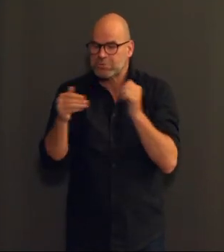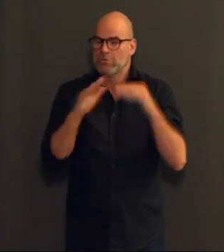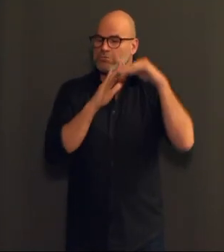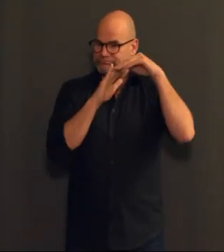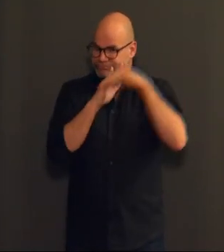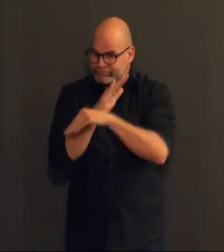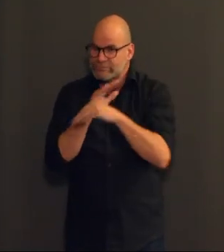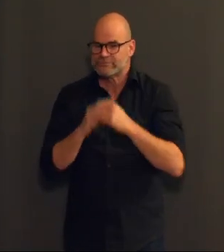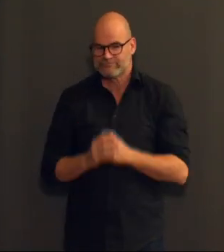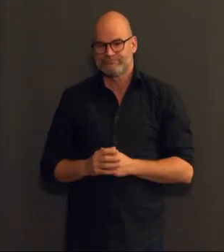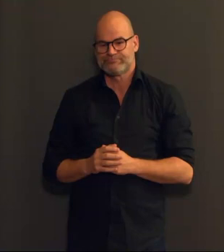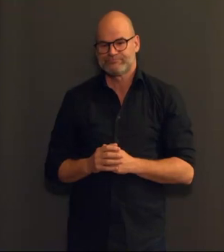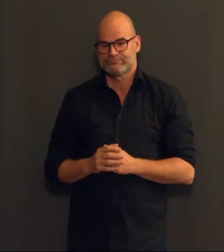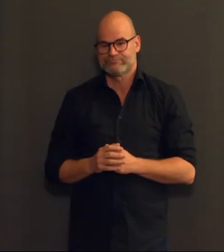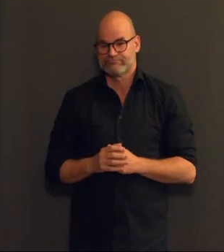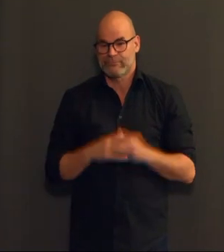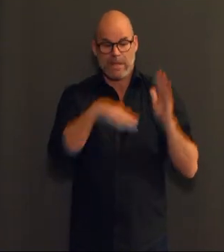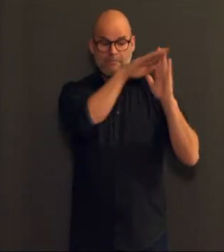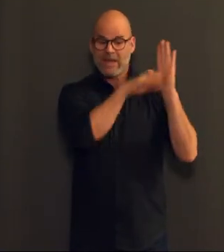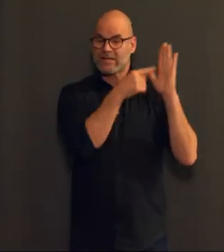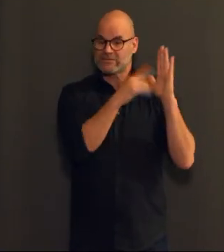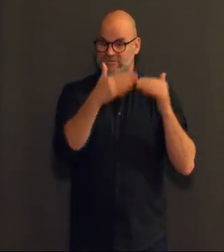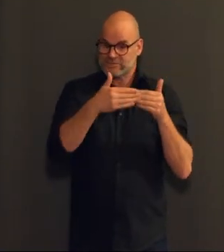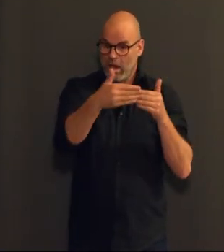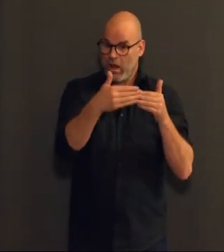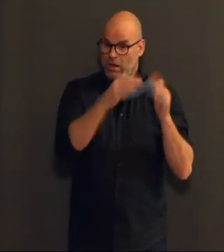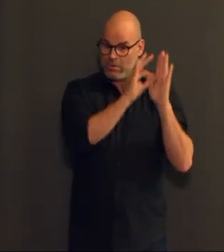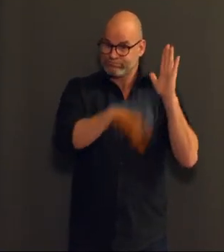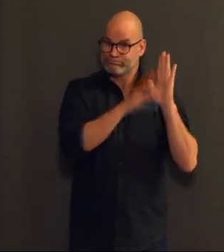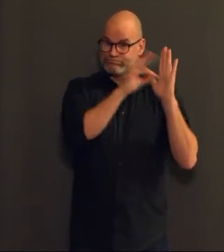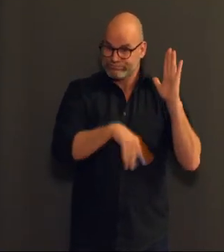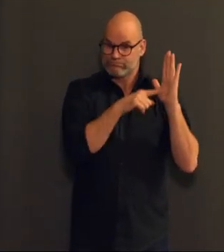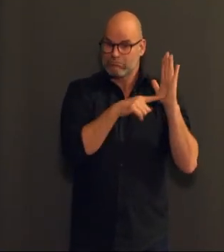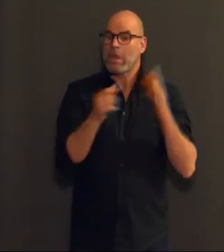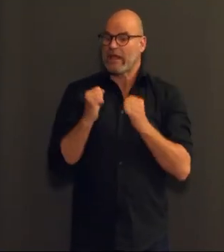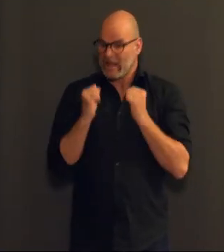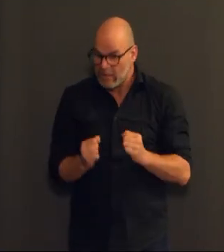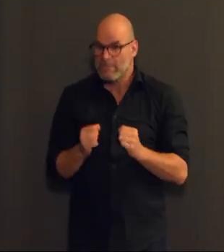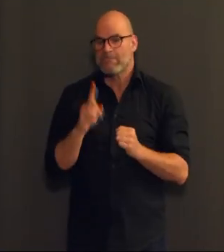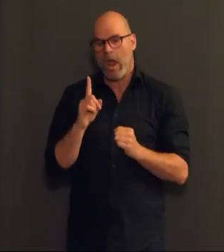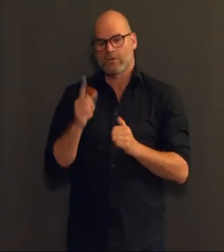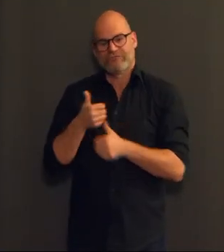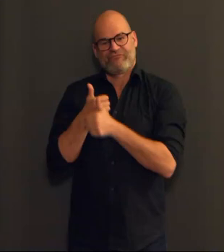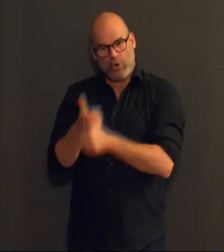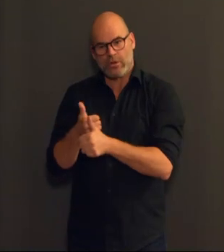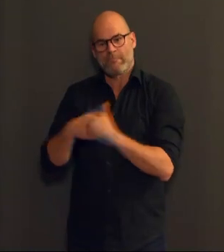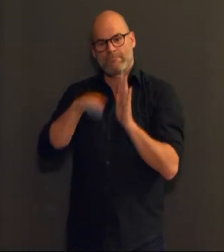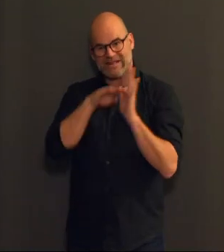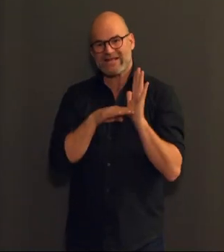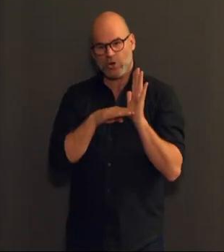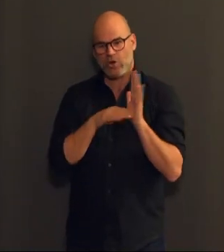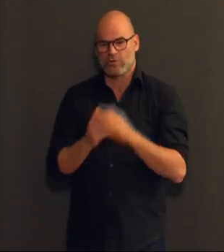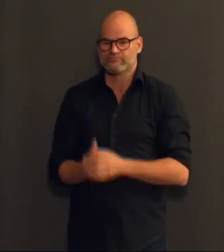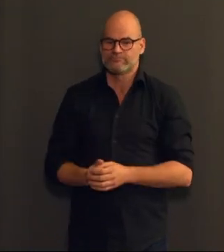een combinatie van vaccineren, maar ook met de coronamaatregelen. We mogen dus niet de fout maken van te